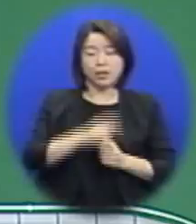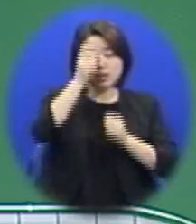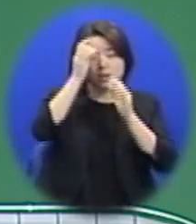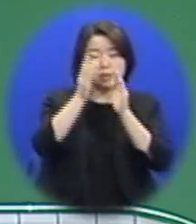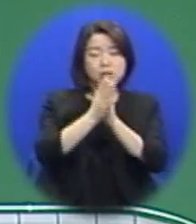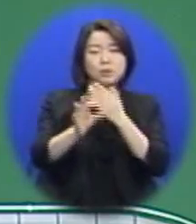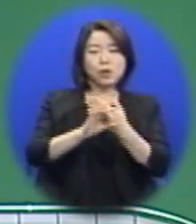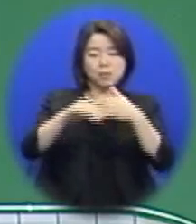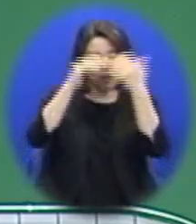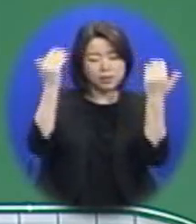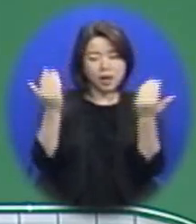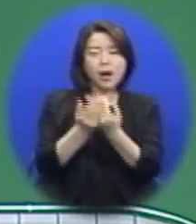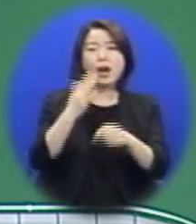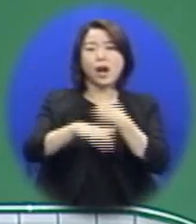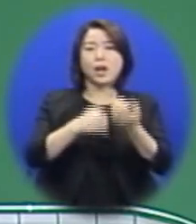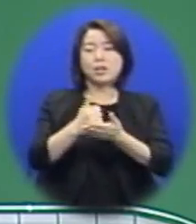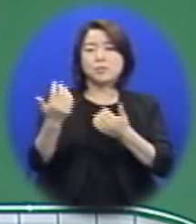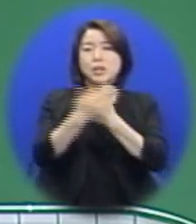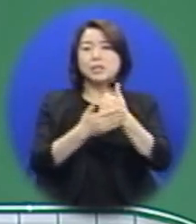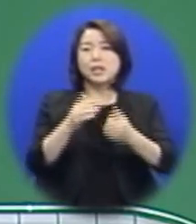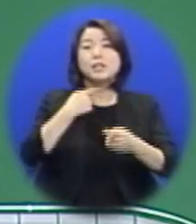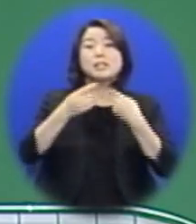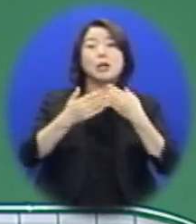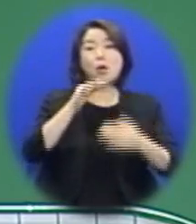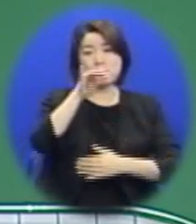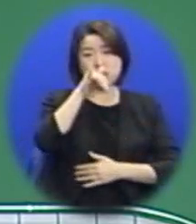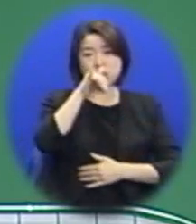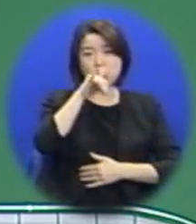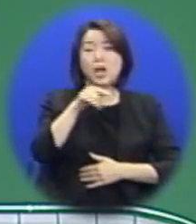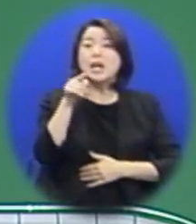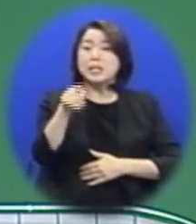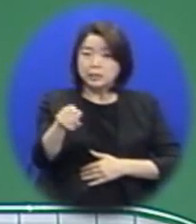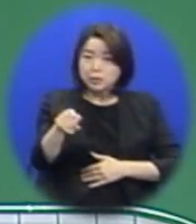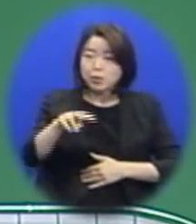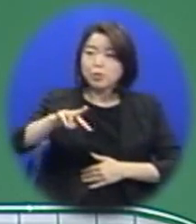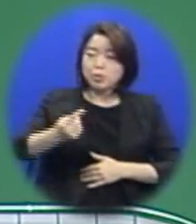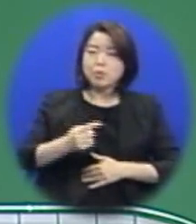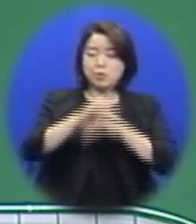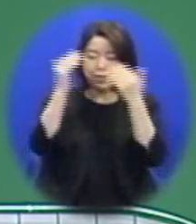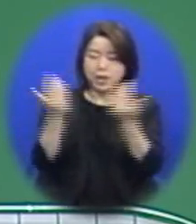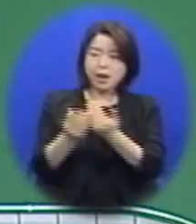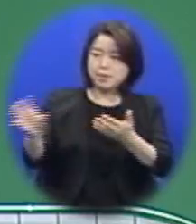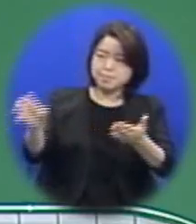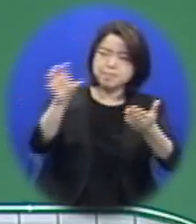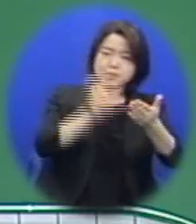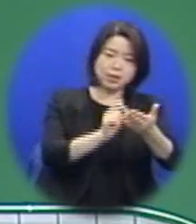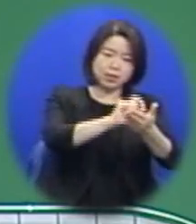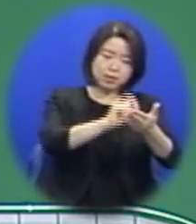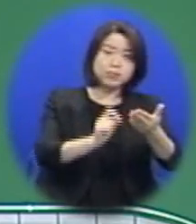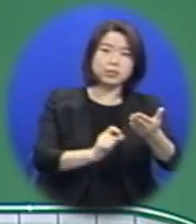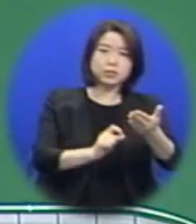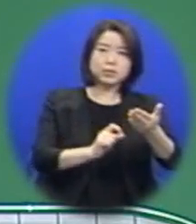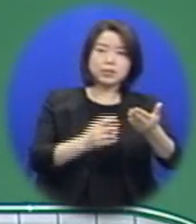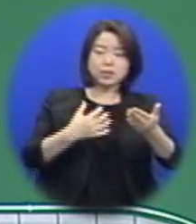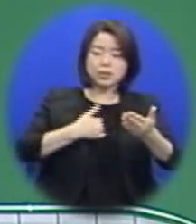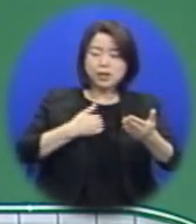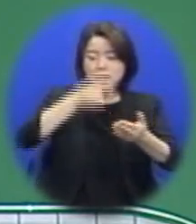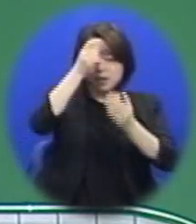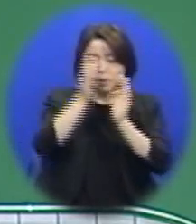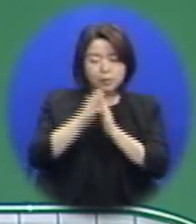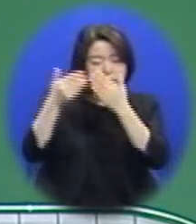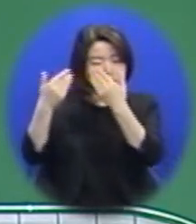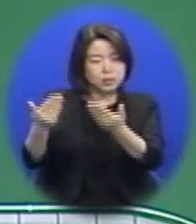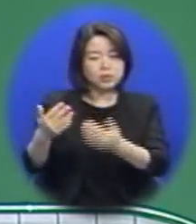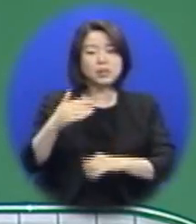기도하면 다 하나님의 은혜를 경험합니다. 그것도 기록하십시오. 내가 그렇게 기도했더니 하나님이 나에게 이런